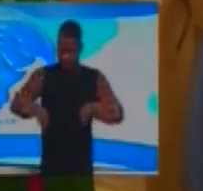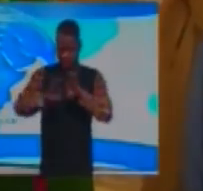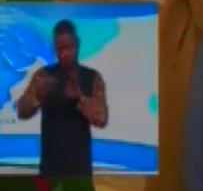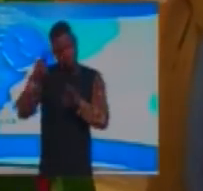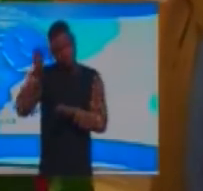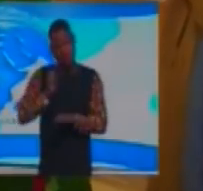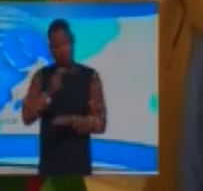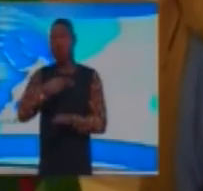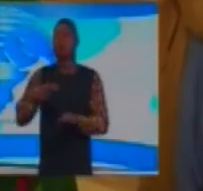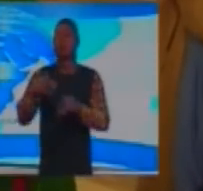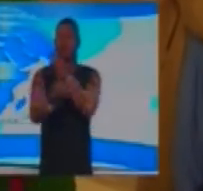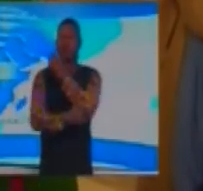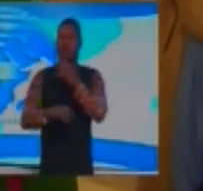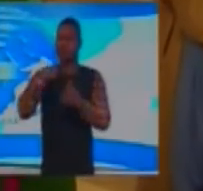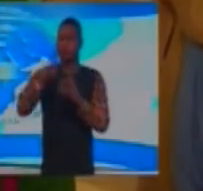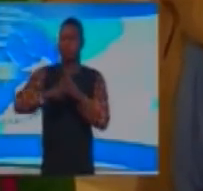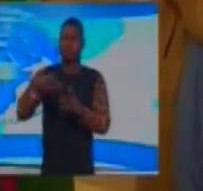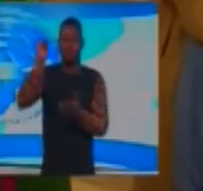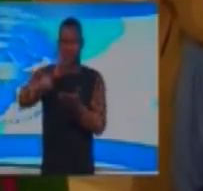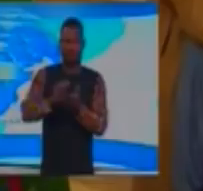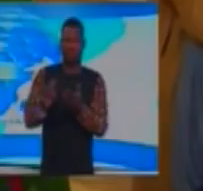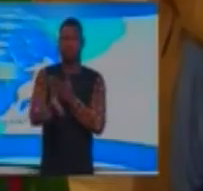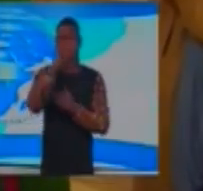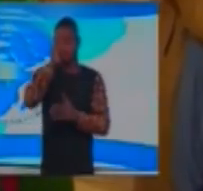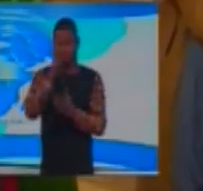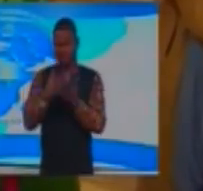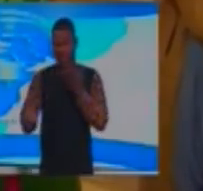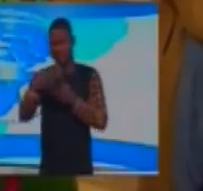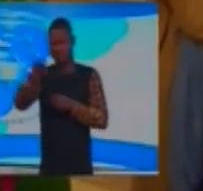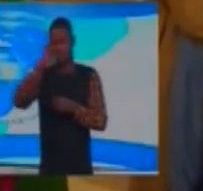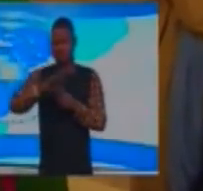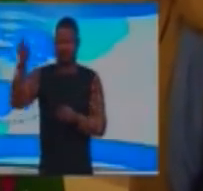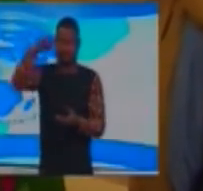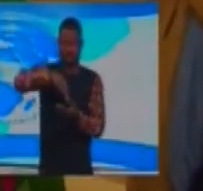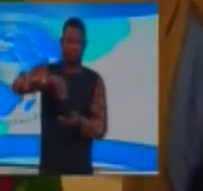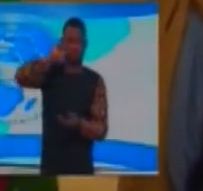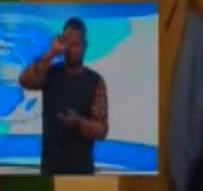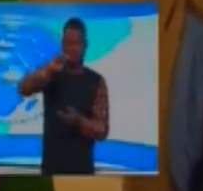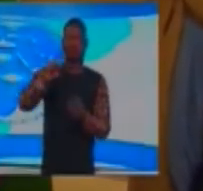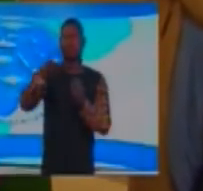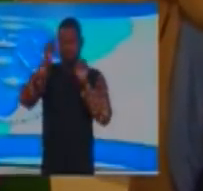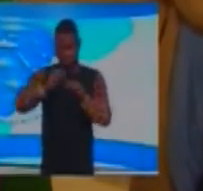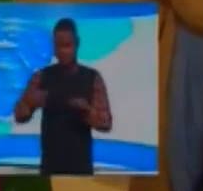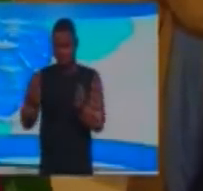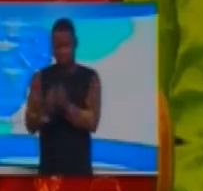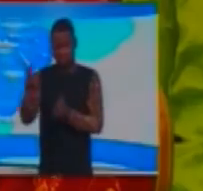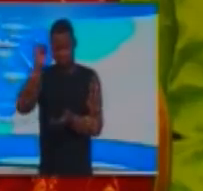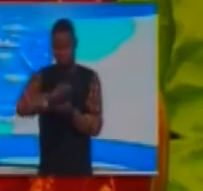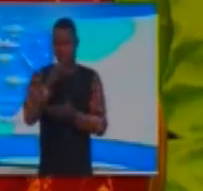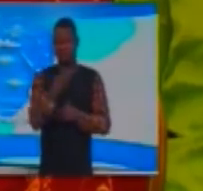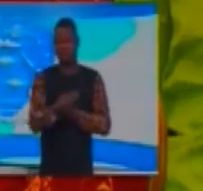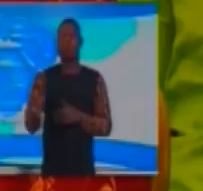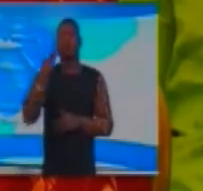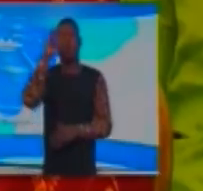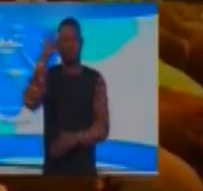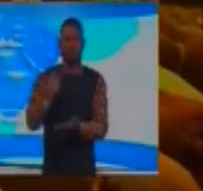notre pays qui amorce cette phase des élections de 2020 de pouvoir, à travers le régulateur, voir ce